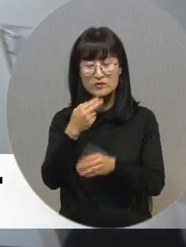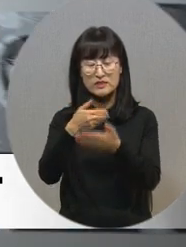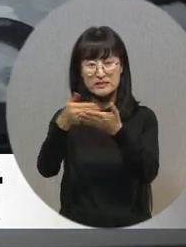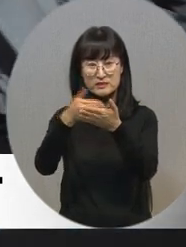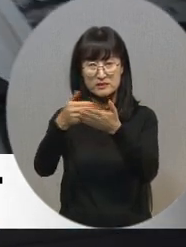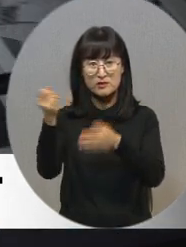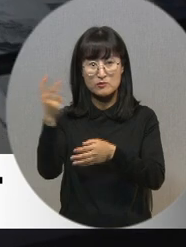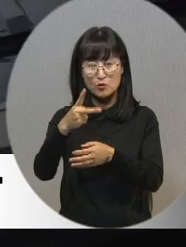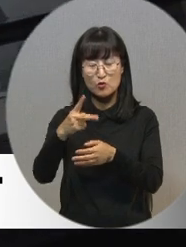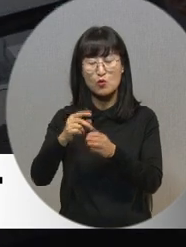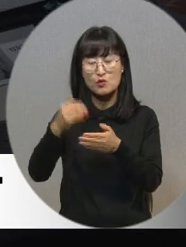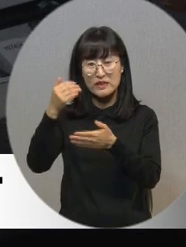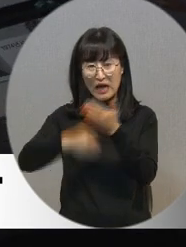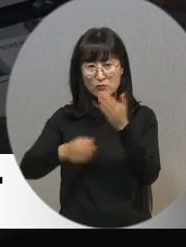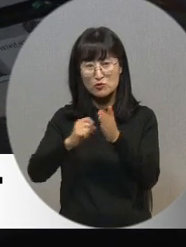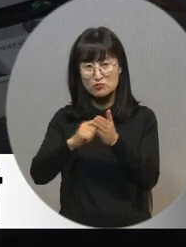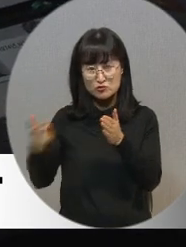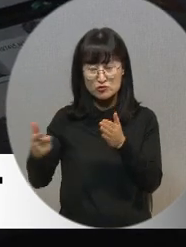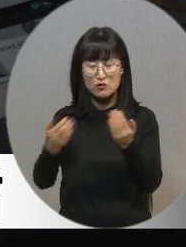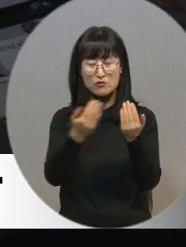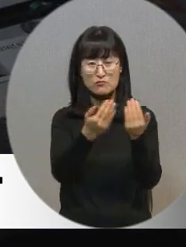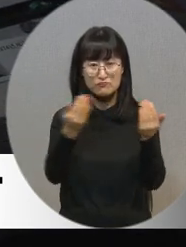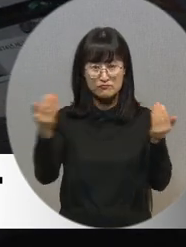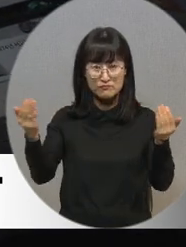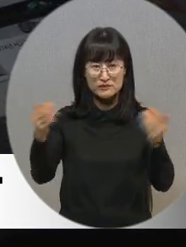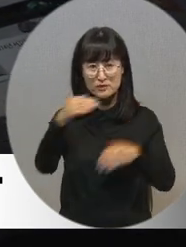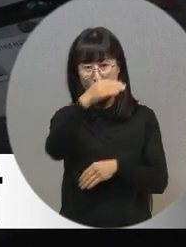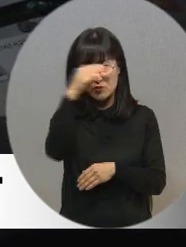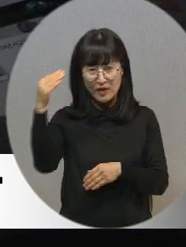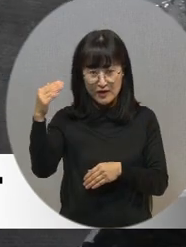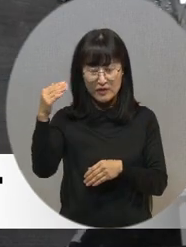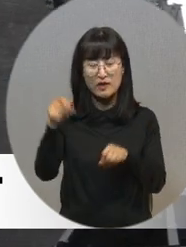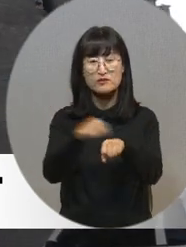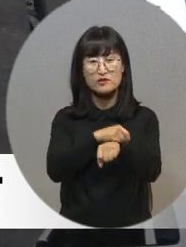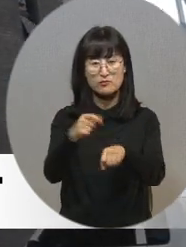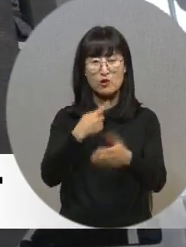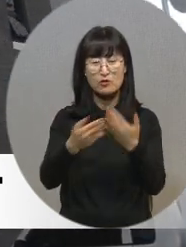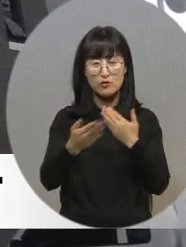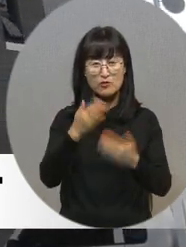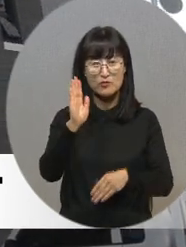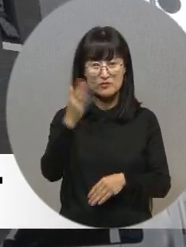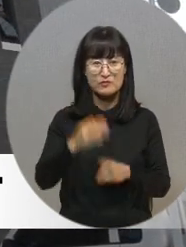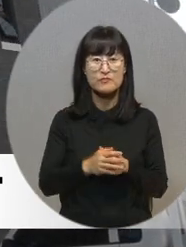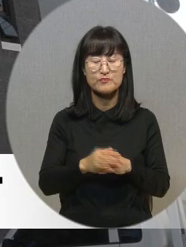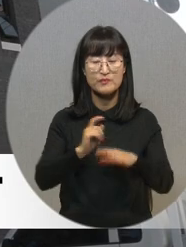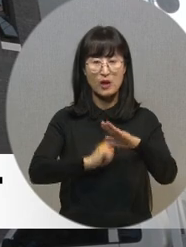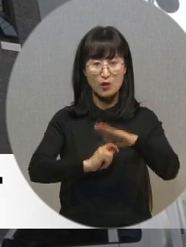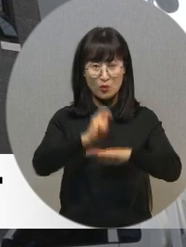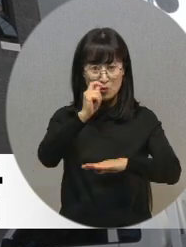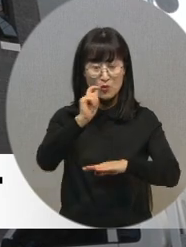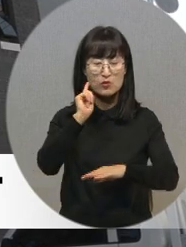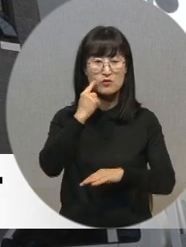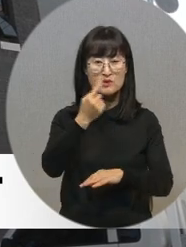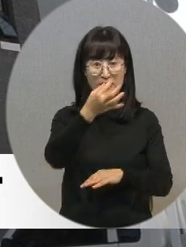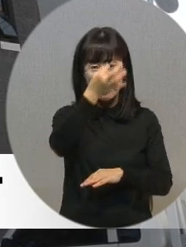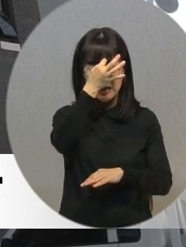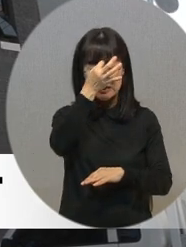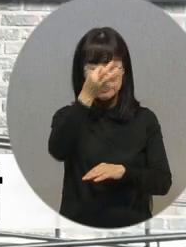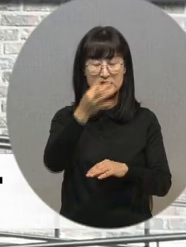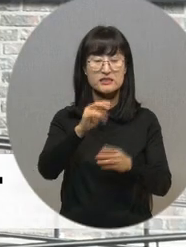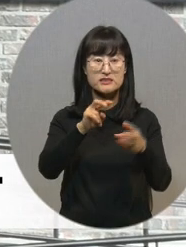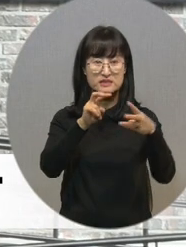선보여 관람객들에게 특별한 경험을 선사할 예정입니다. 고흥 아트센터에서 열리는 특별